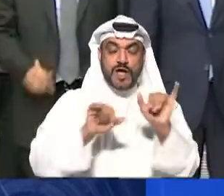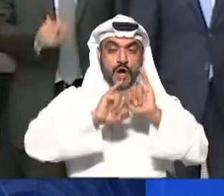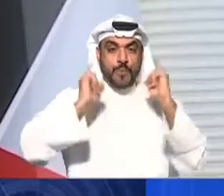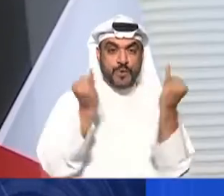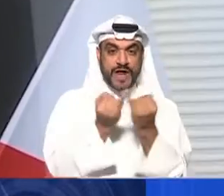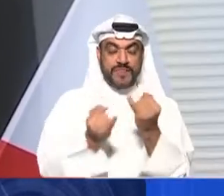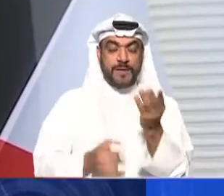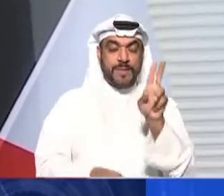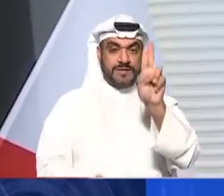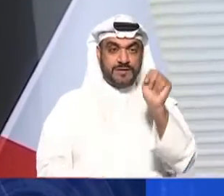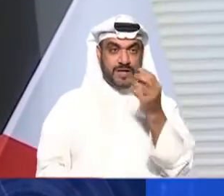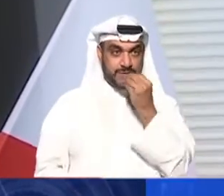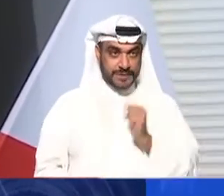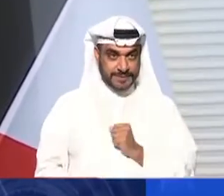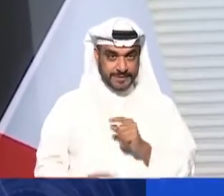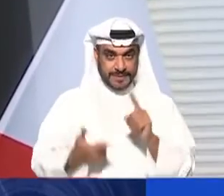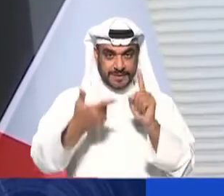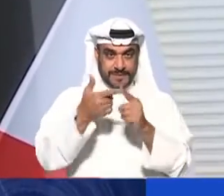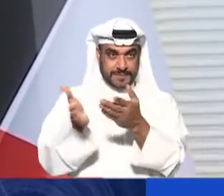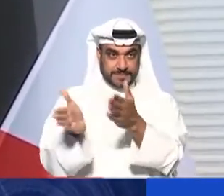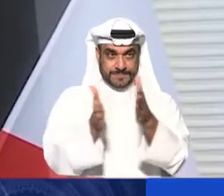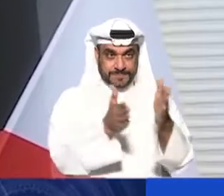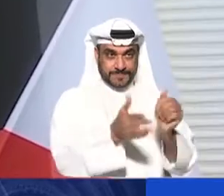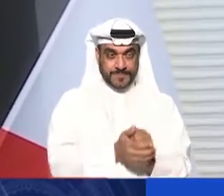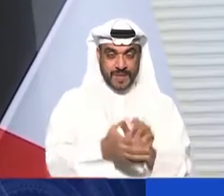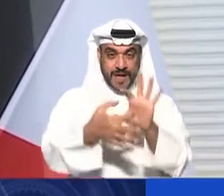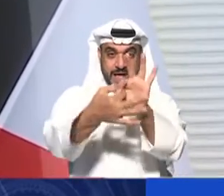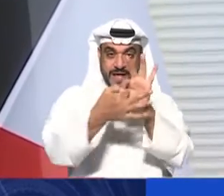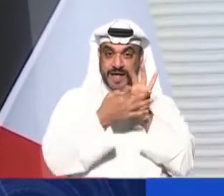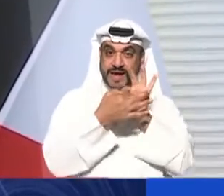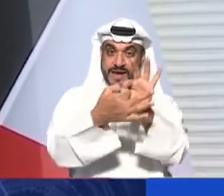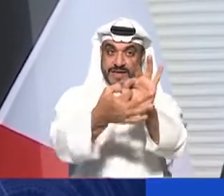الفاو. تأتي هذه الاتفاقية